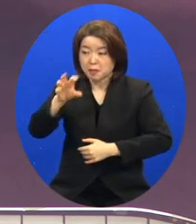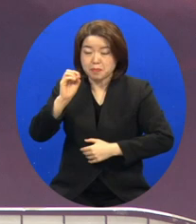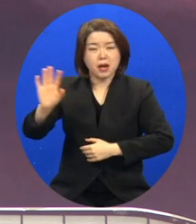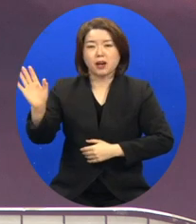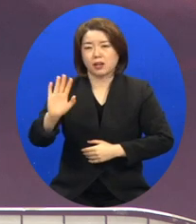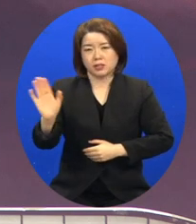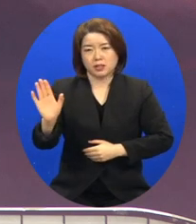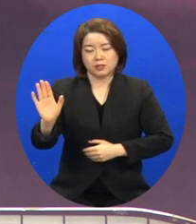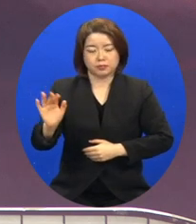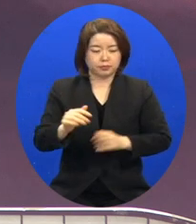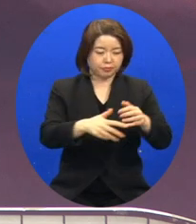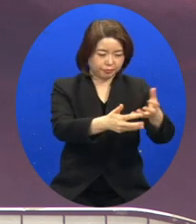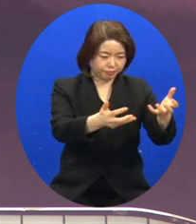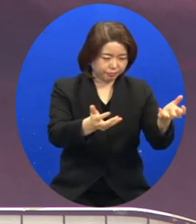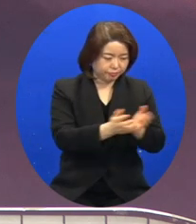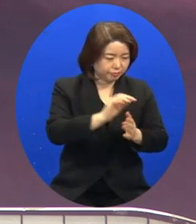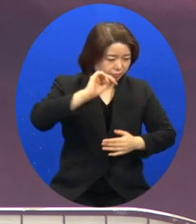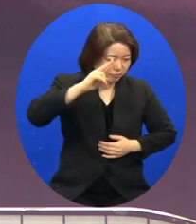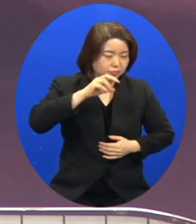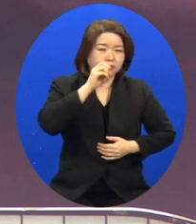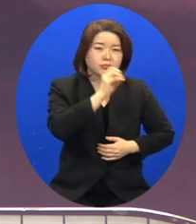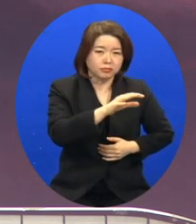라고 하는 사람들에게 말했어요